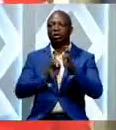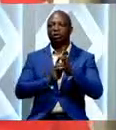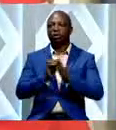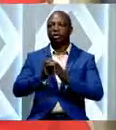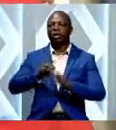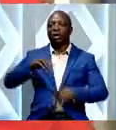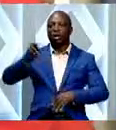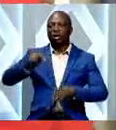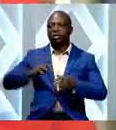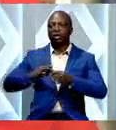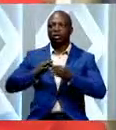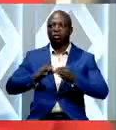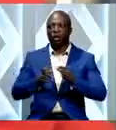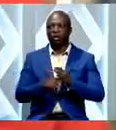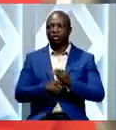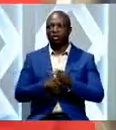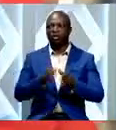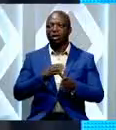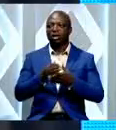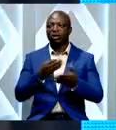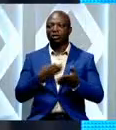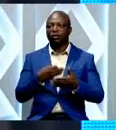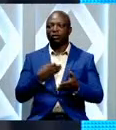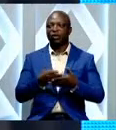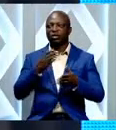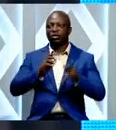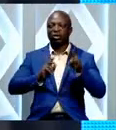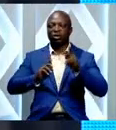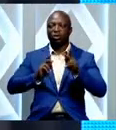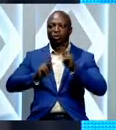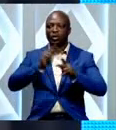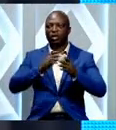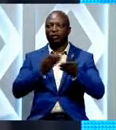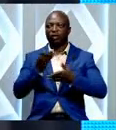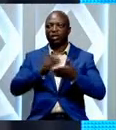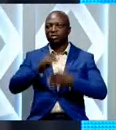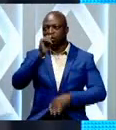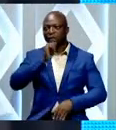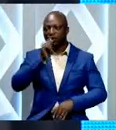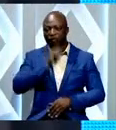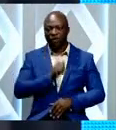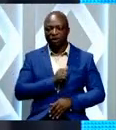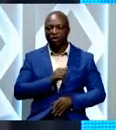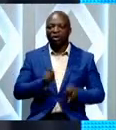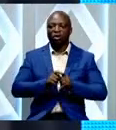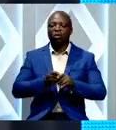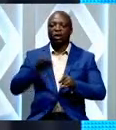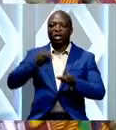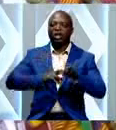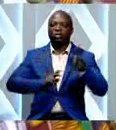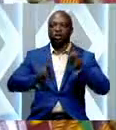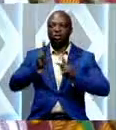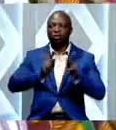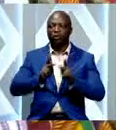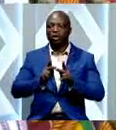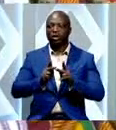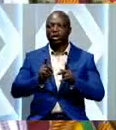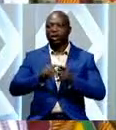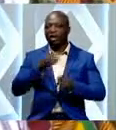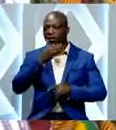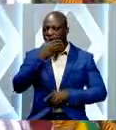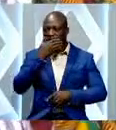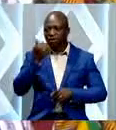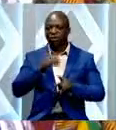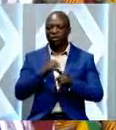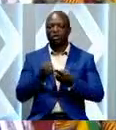nécessaire coopération entre financeurs publics et financeurs privés, comme l'engagement public à l'amélioration du